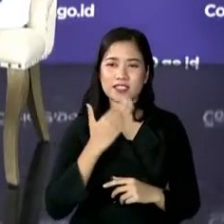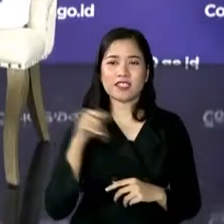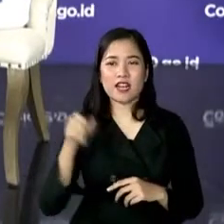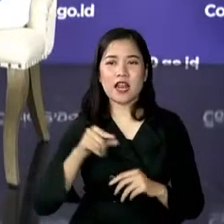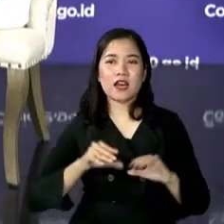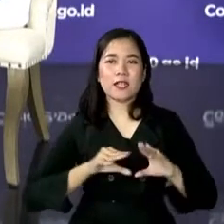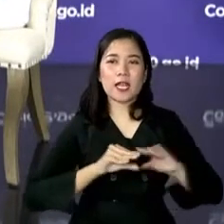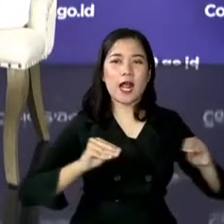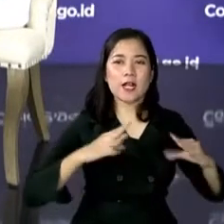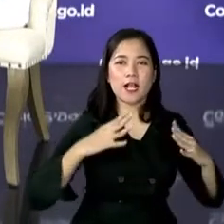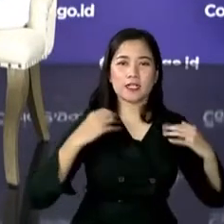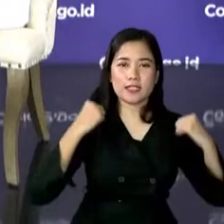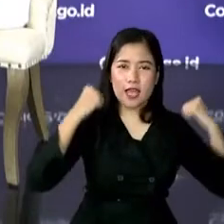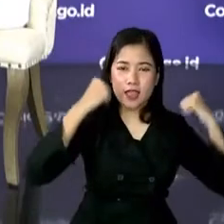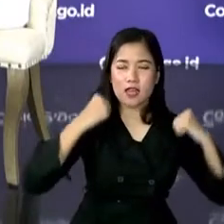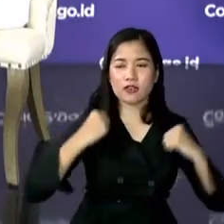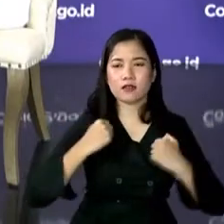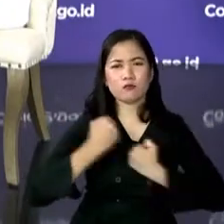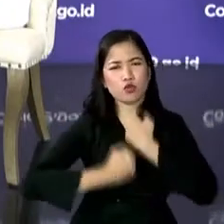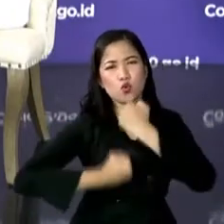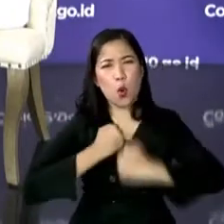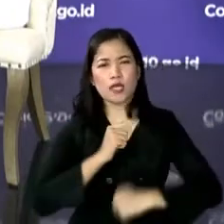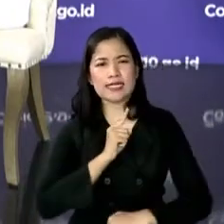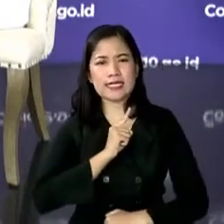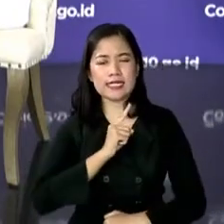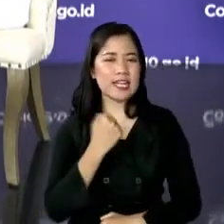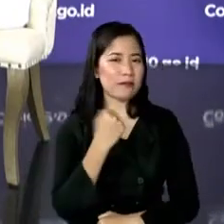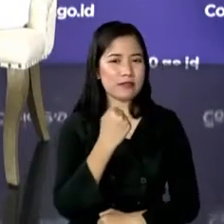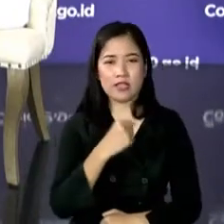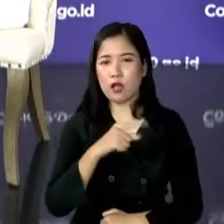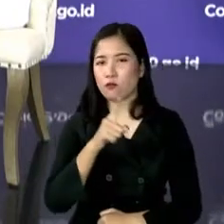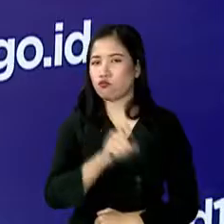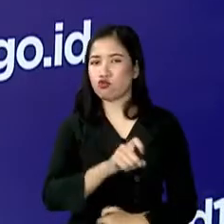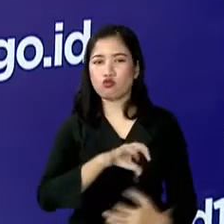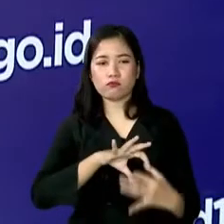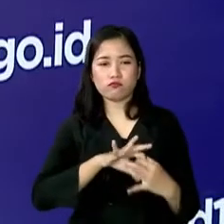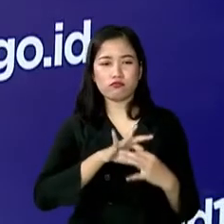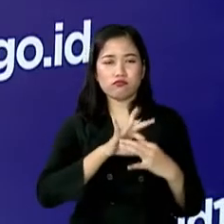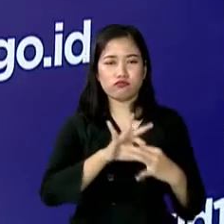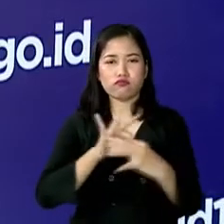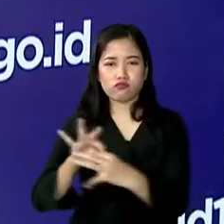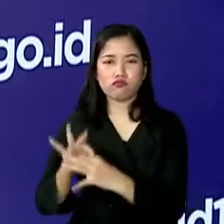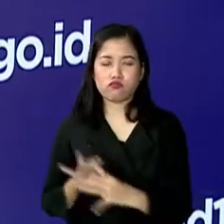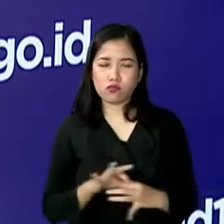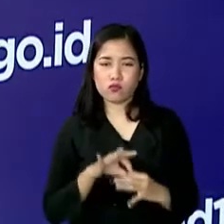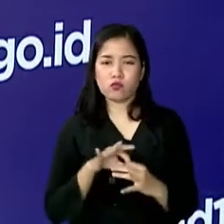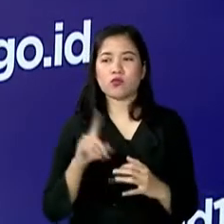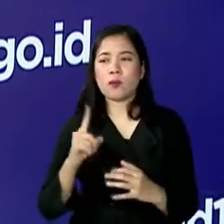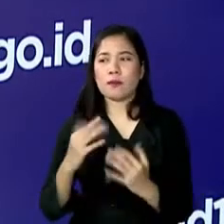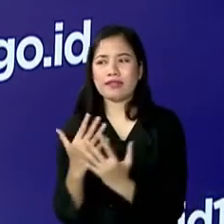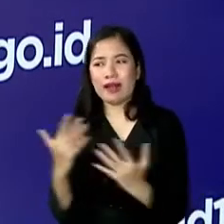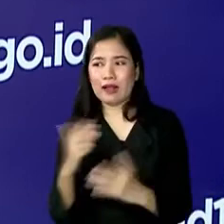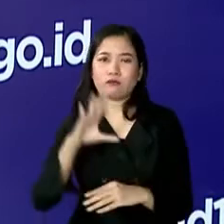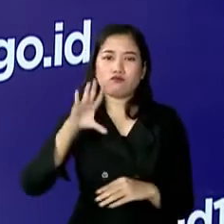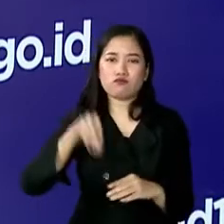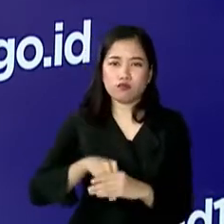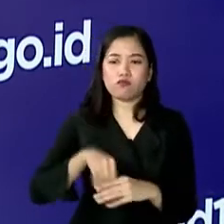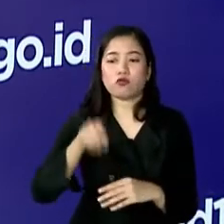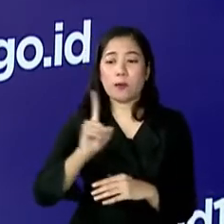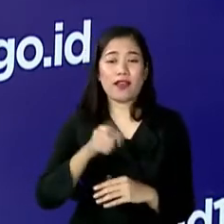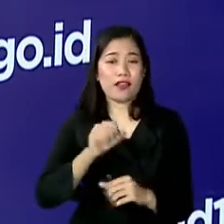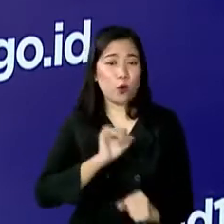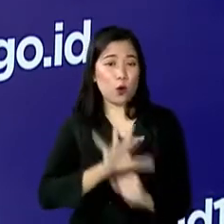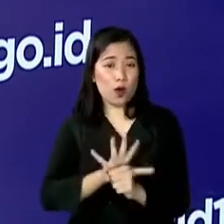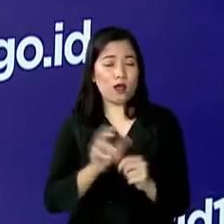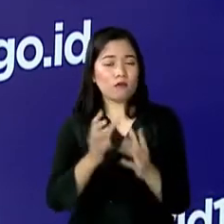tenaga medis ini tidak bisa berjuang sendiri ya diperlukan kolaborasi dan bantuan juga dari masyarakat supaya virus ini segera berakhir